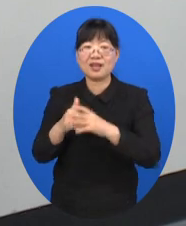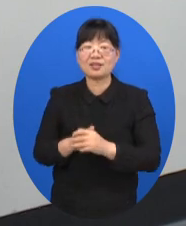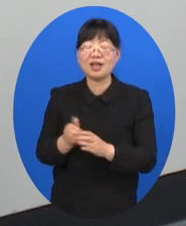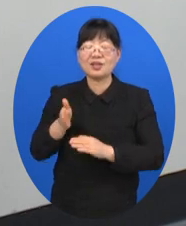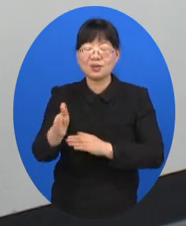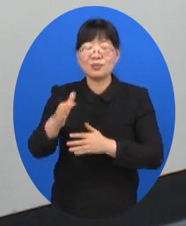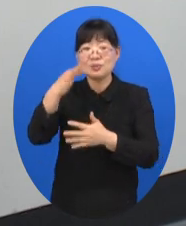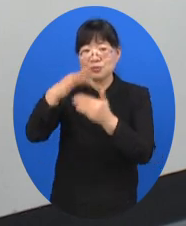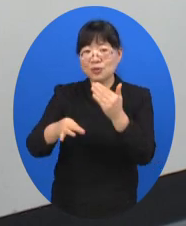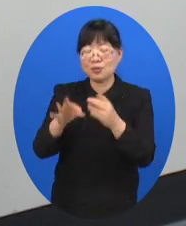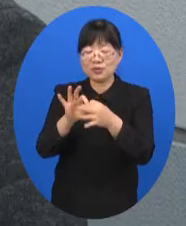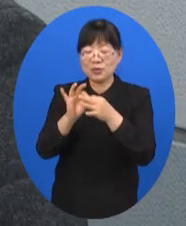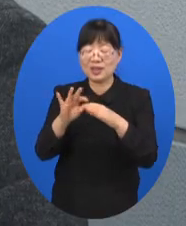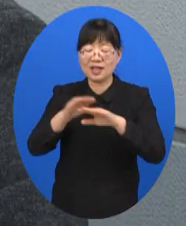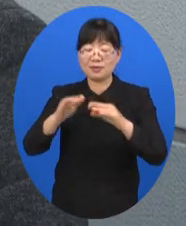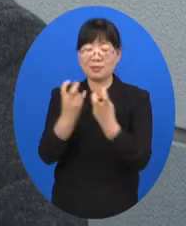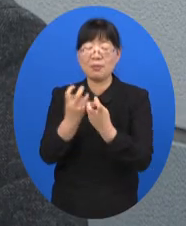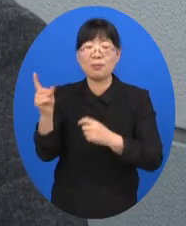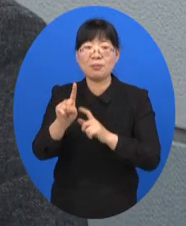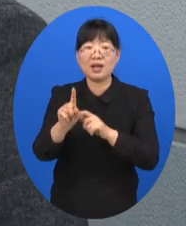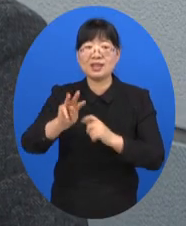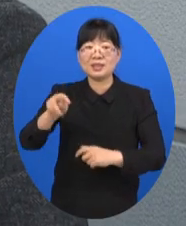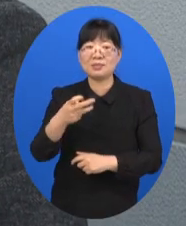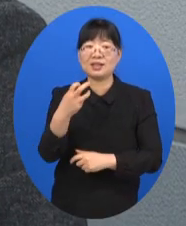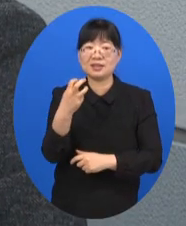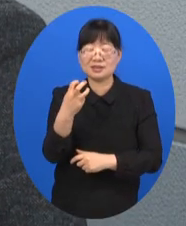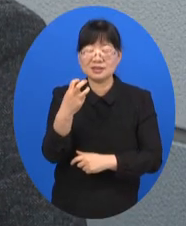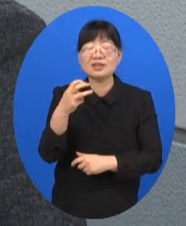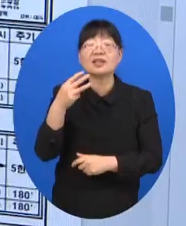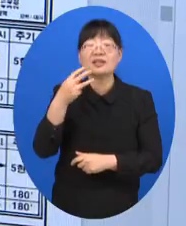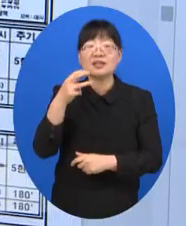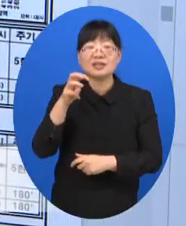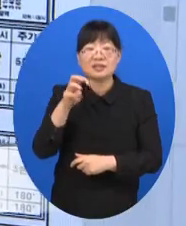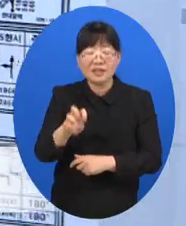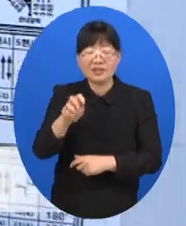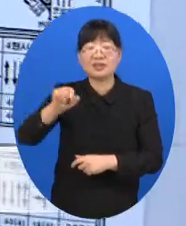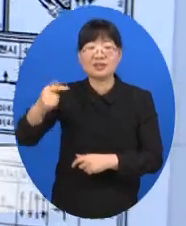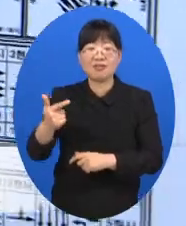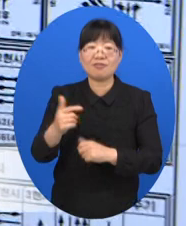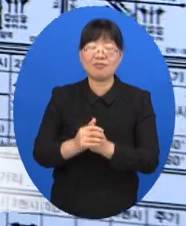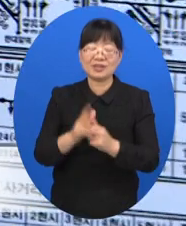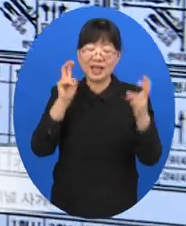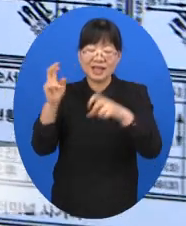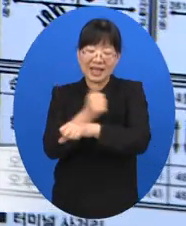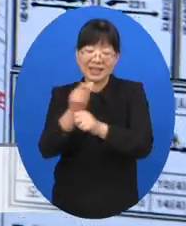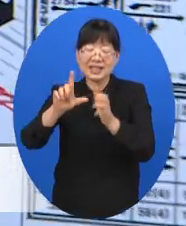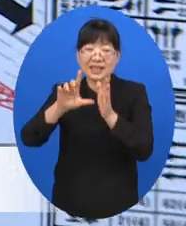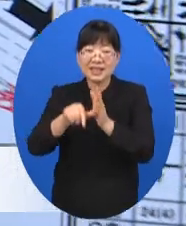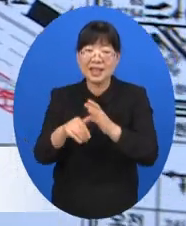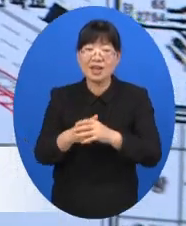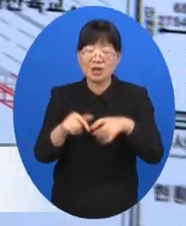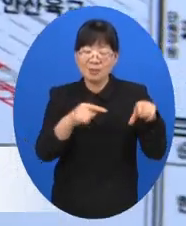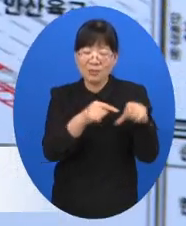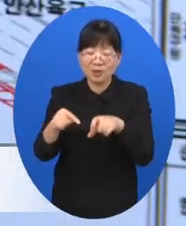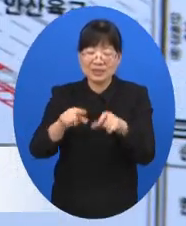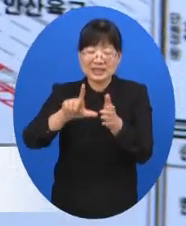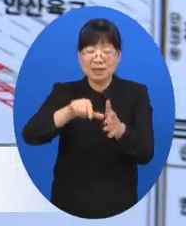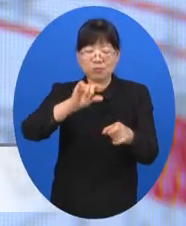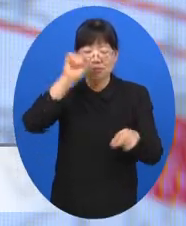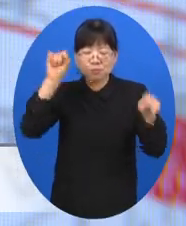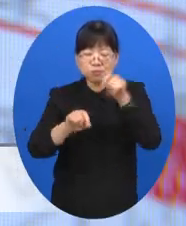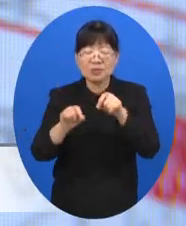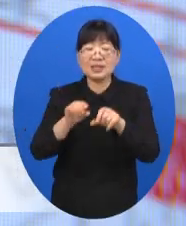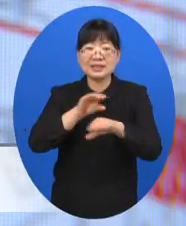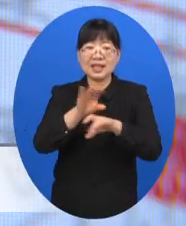분석 프로그램을 통해 찾아낸 개선 방안은 330건. 이를 통해 출근길과 퇴근길 평균 지체도를